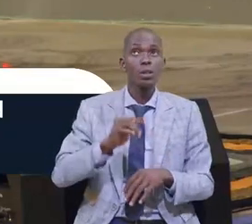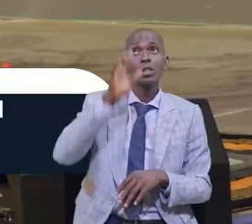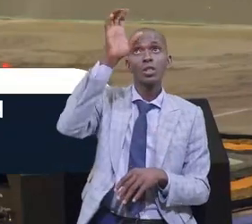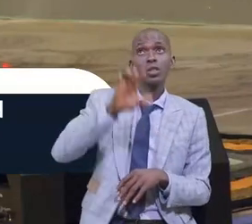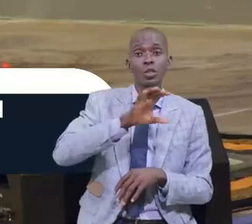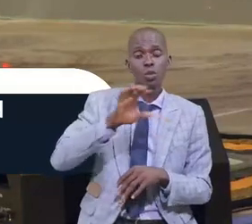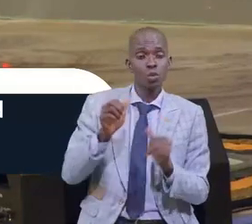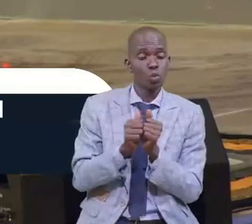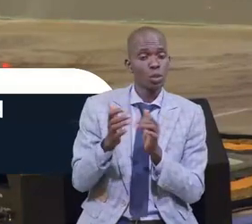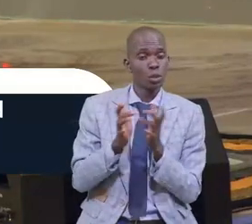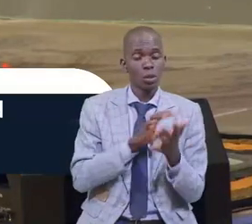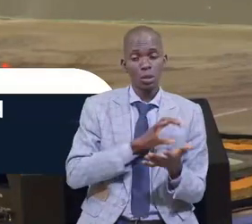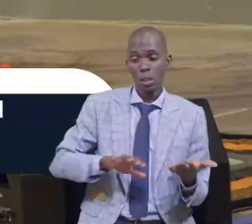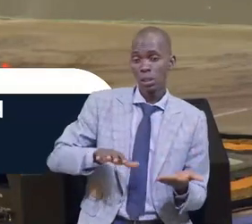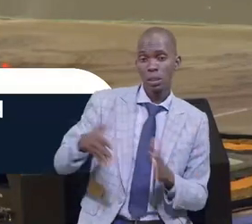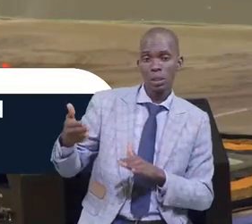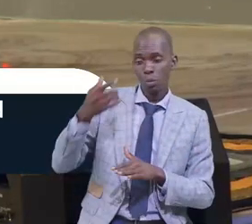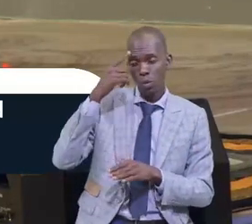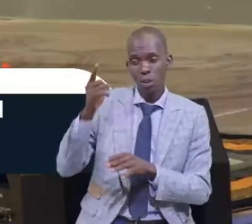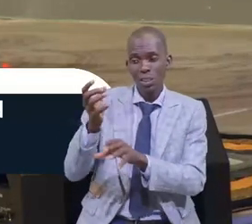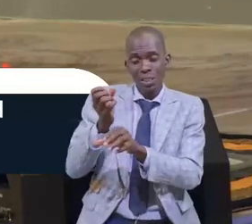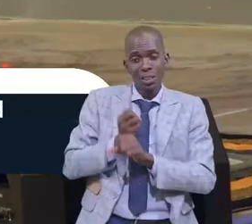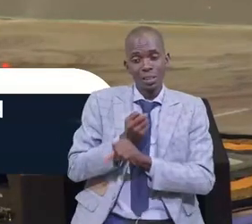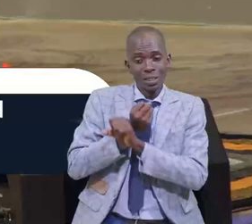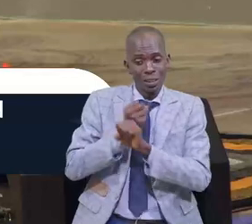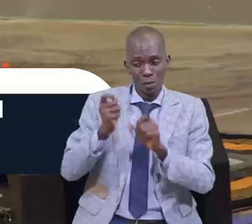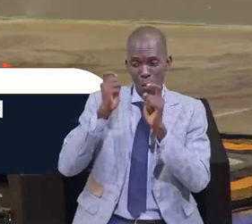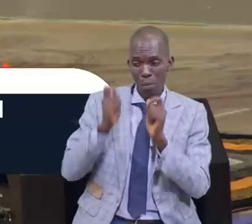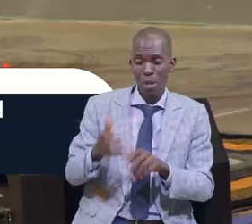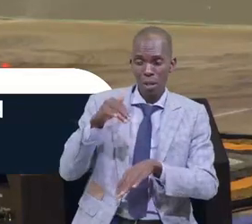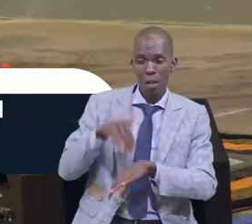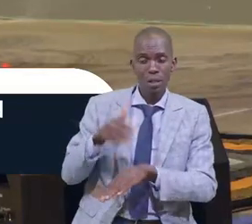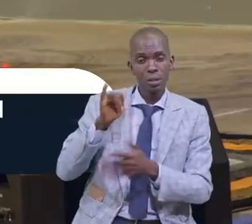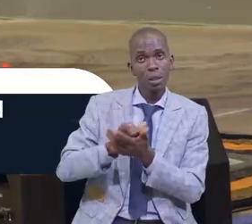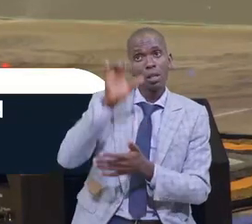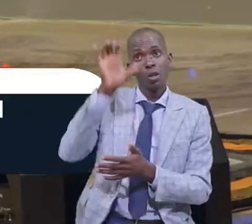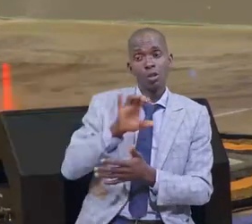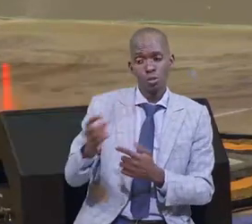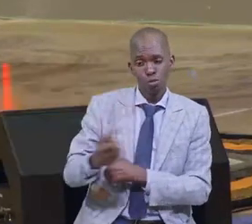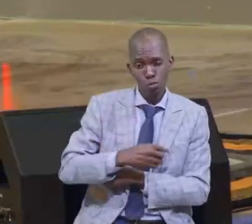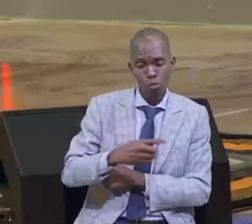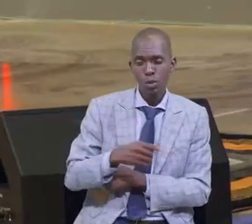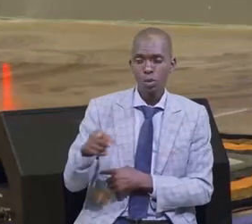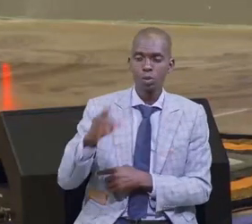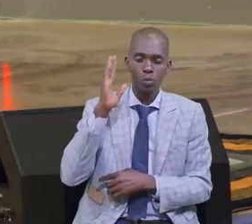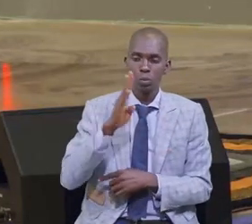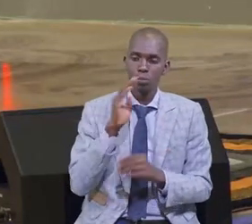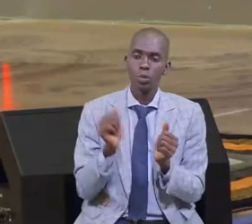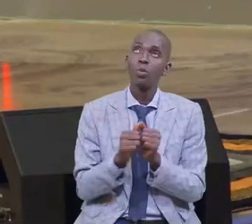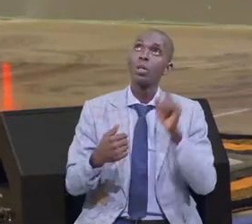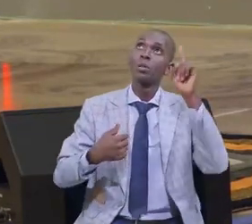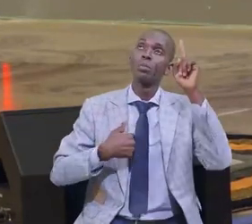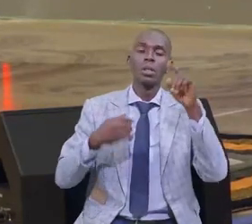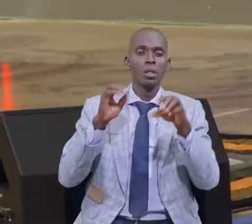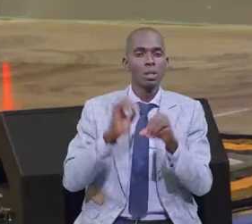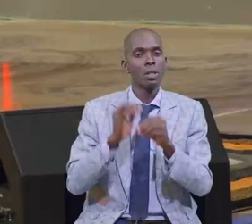Dès que le voleur à la croix est mort, il a reçu le salut, la rédemption là-bas. Aujourd'hui, tu seras avec moi dans le